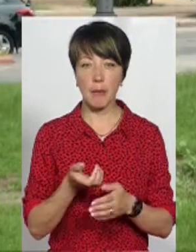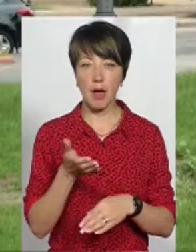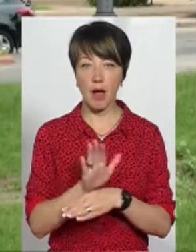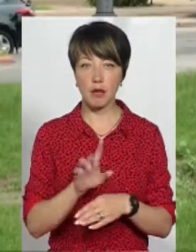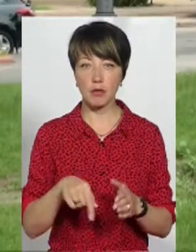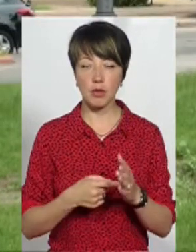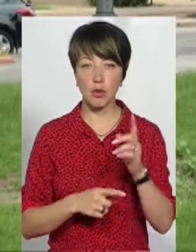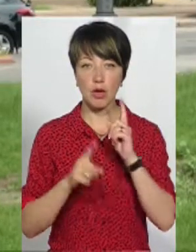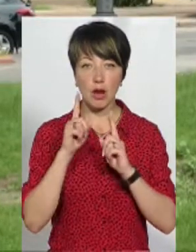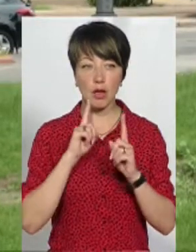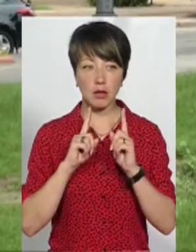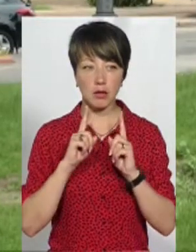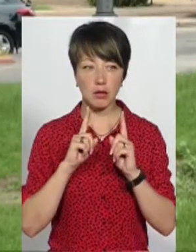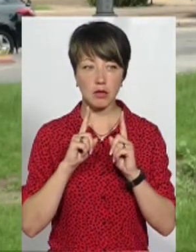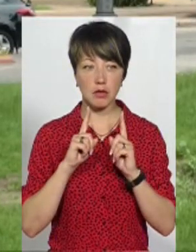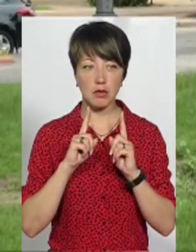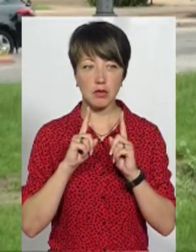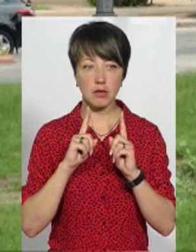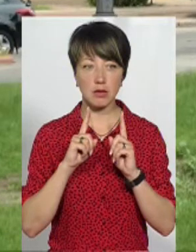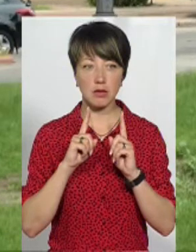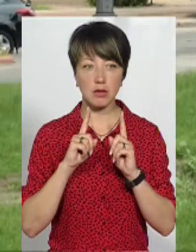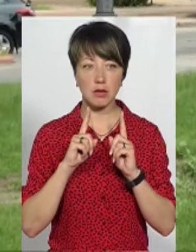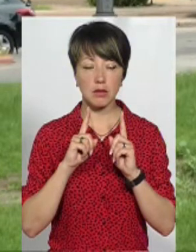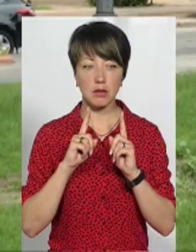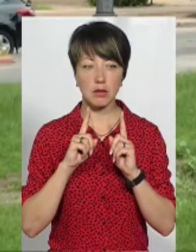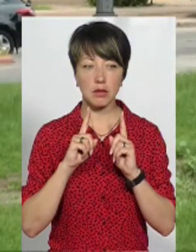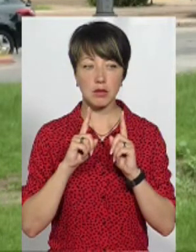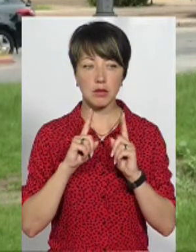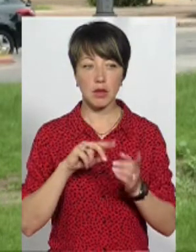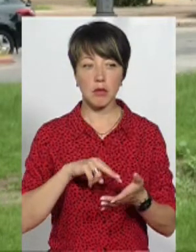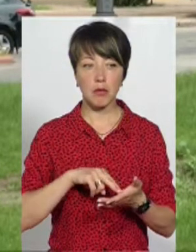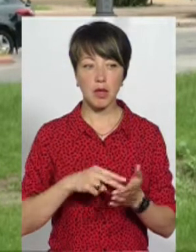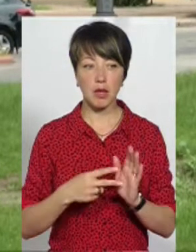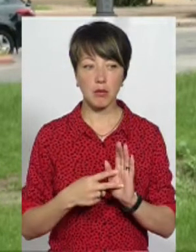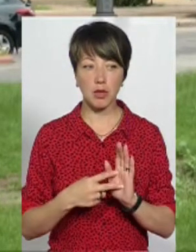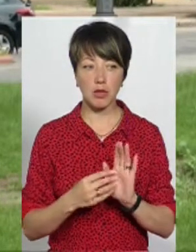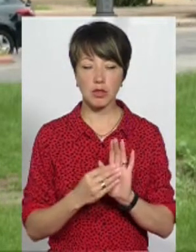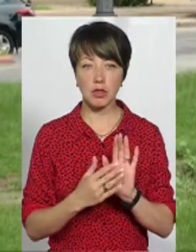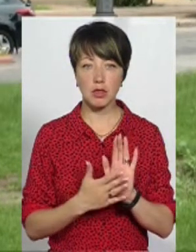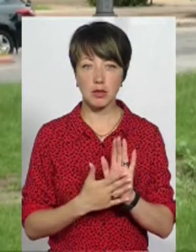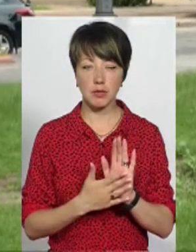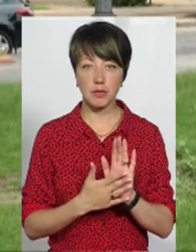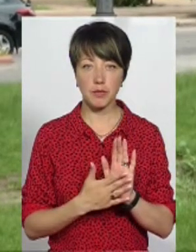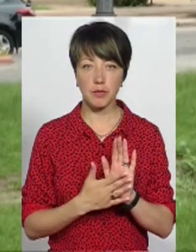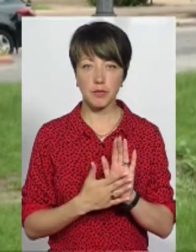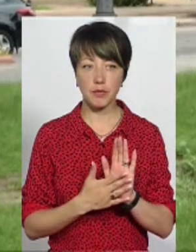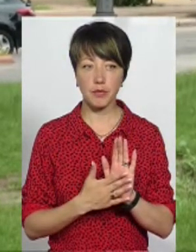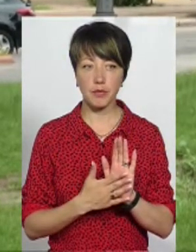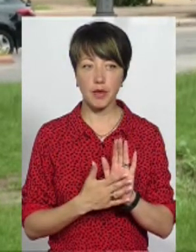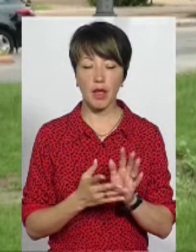від 23 травня номер 92, яким передбачено недопущення до роботи